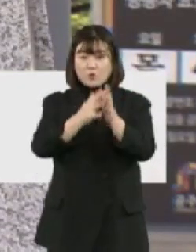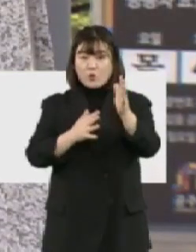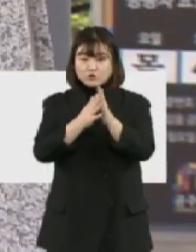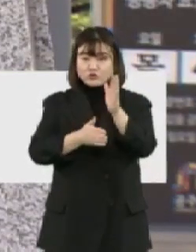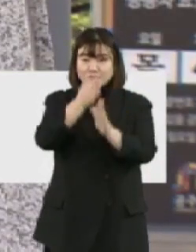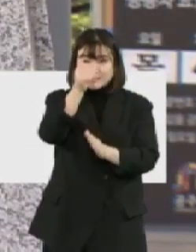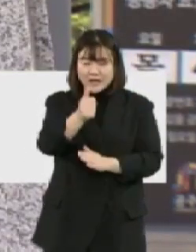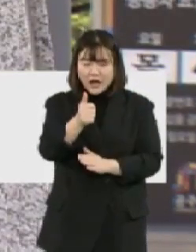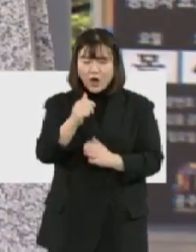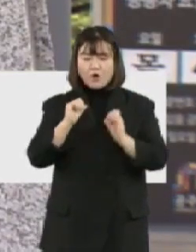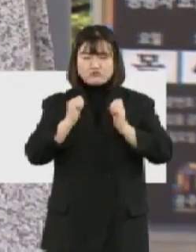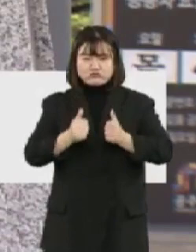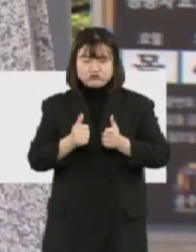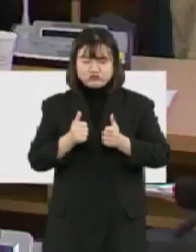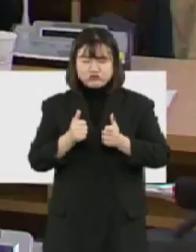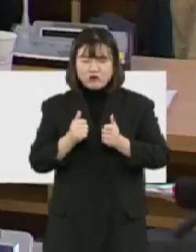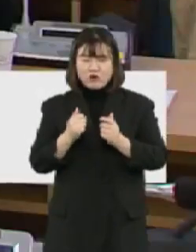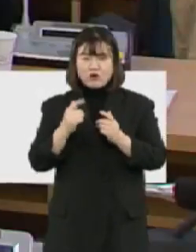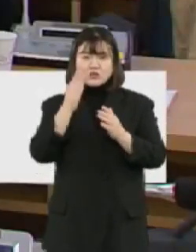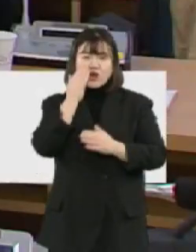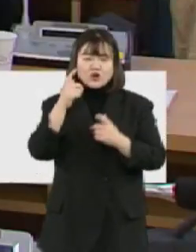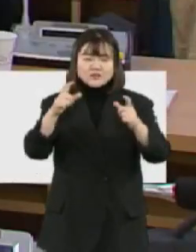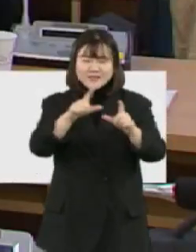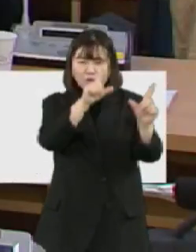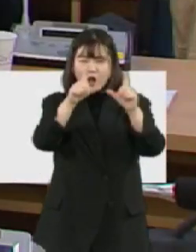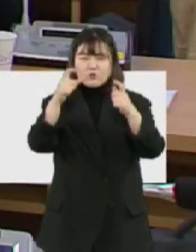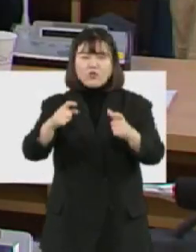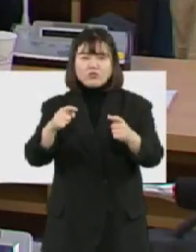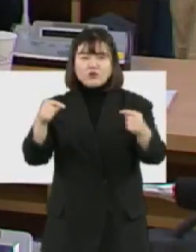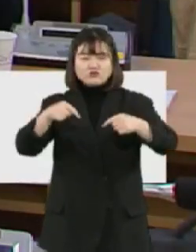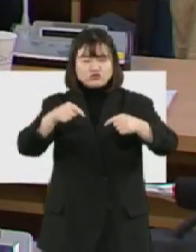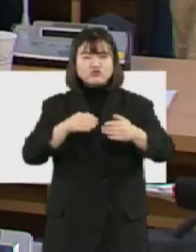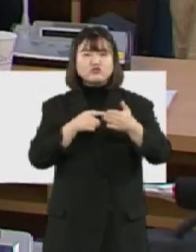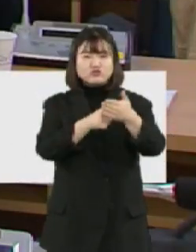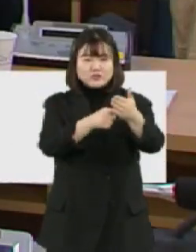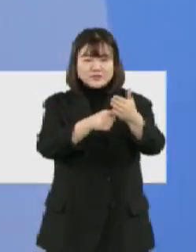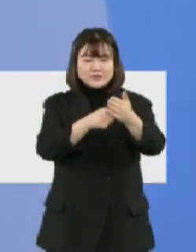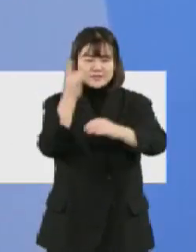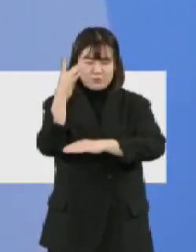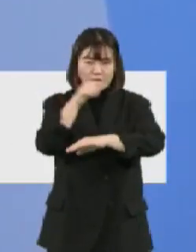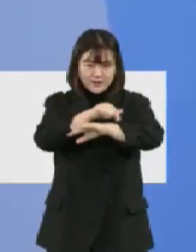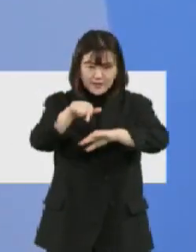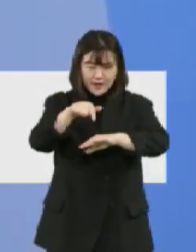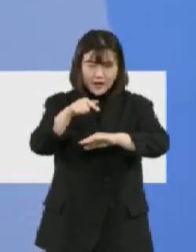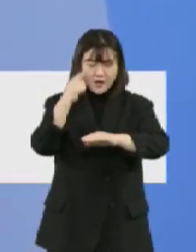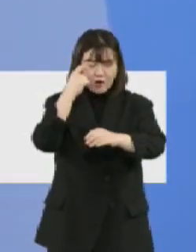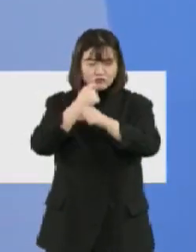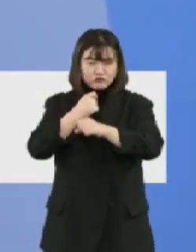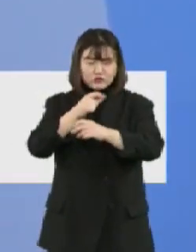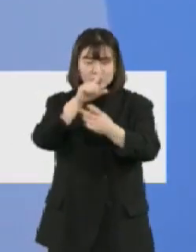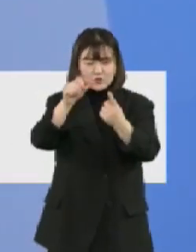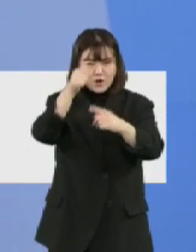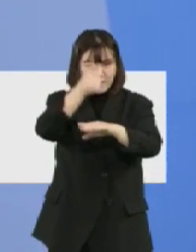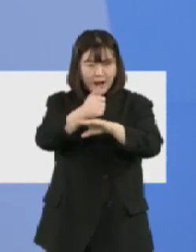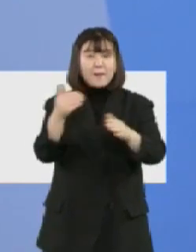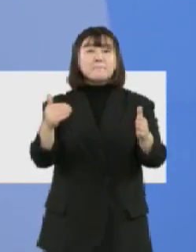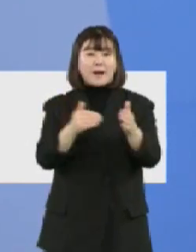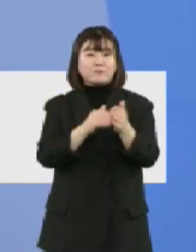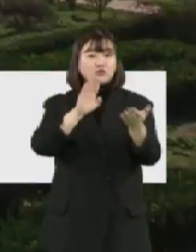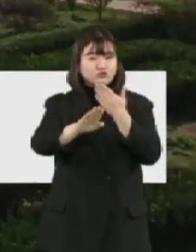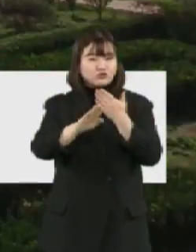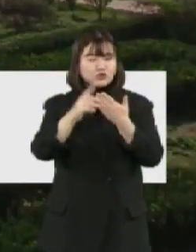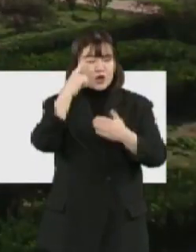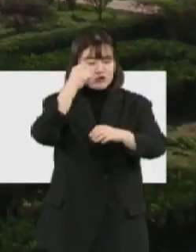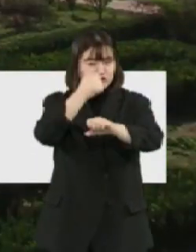시장은 공주와 부여 청양 생활권 협의회 가 추진 중인 이 사업의 기본 구상 연구용역을 이달 말까지 마무리한 뒤